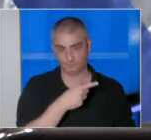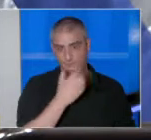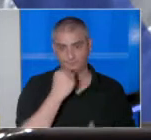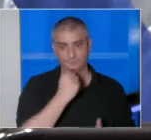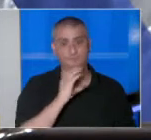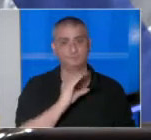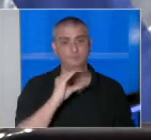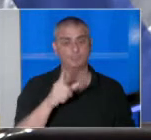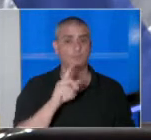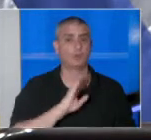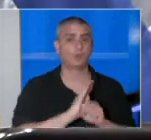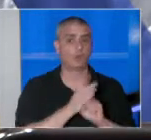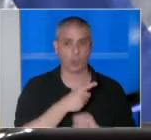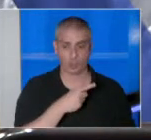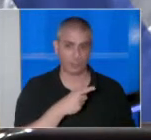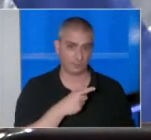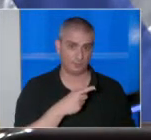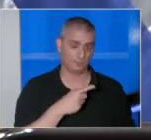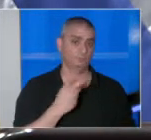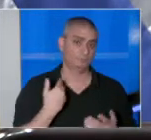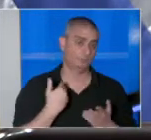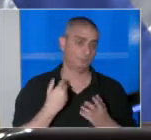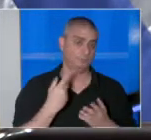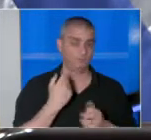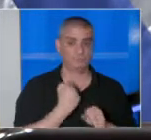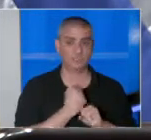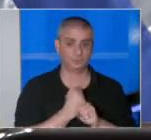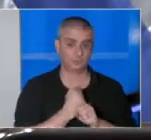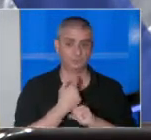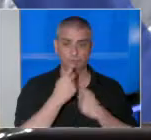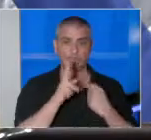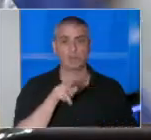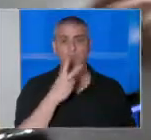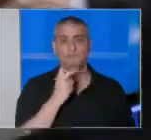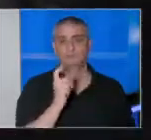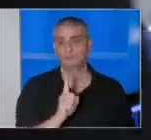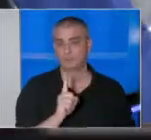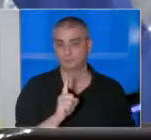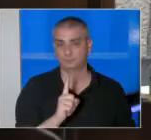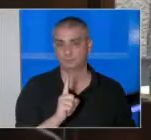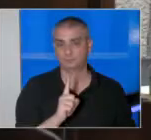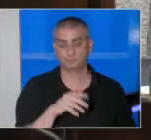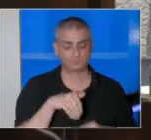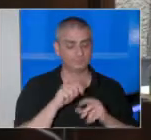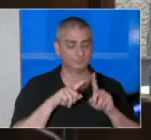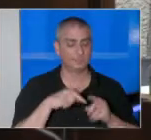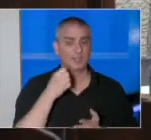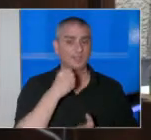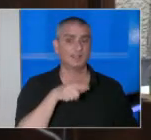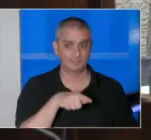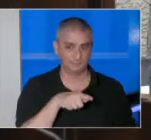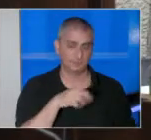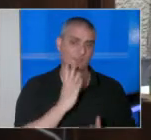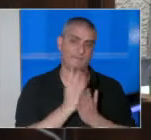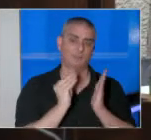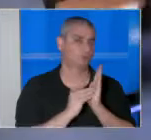תוקצבו מענקים לקורונה שישוחררו, יבוצעו בשנת 2021. אז המסגרת התקציבית בעצם